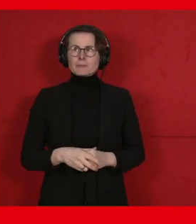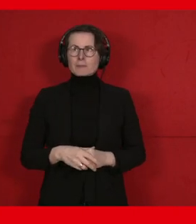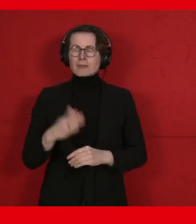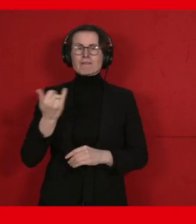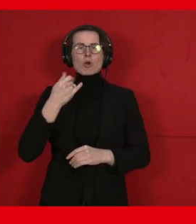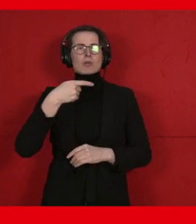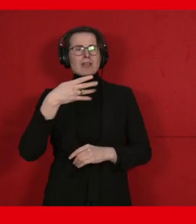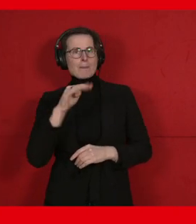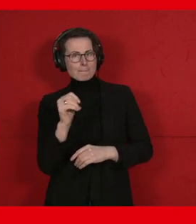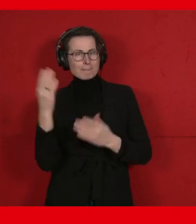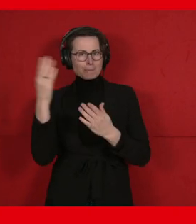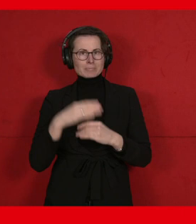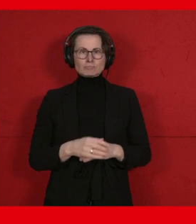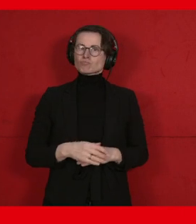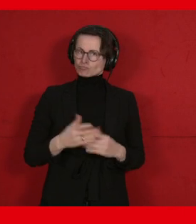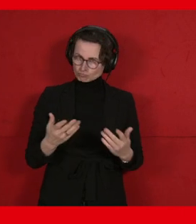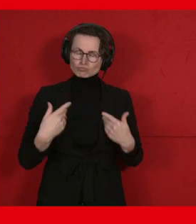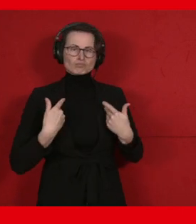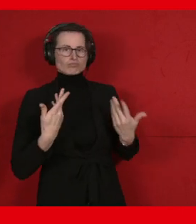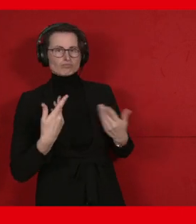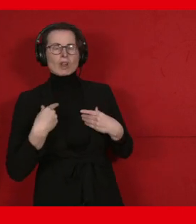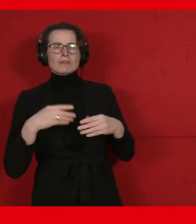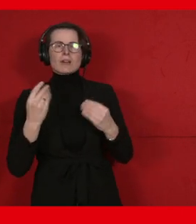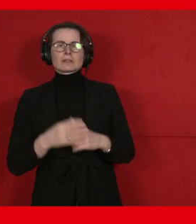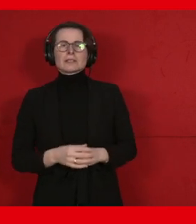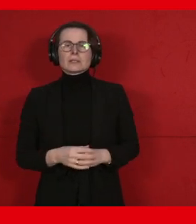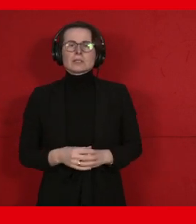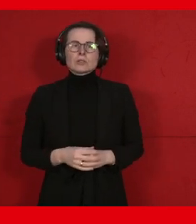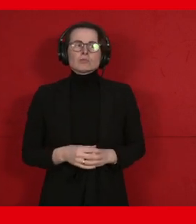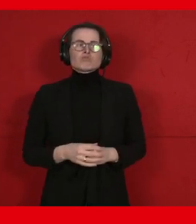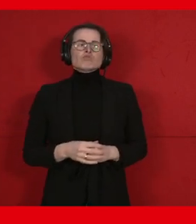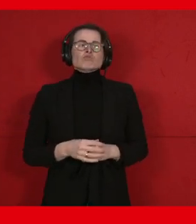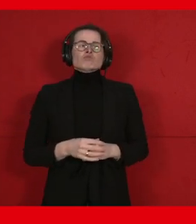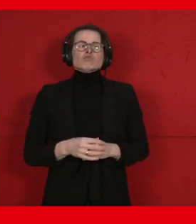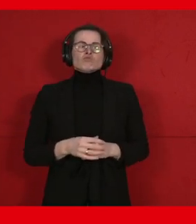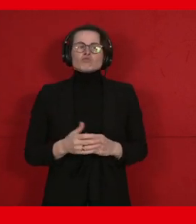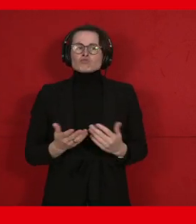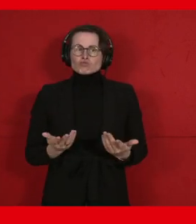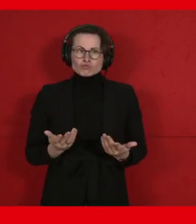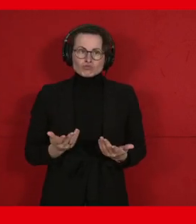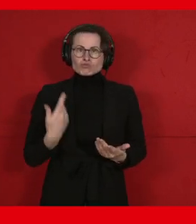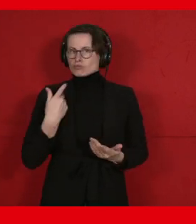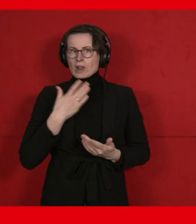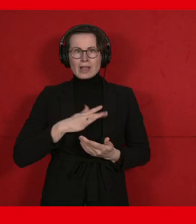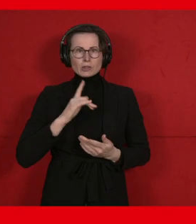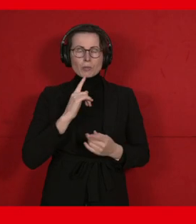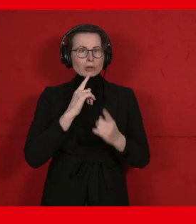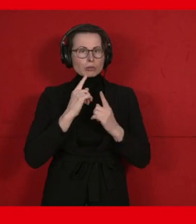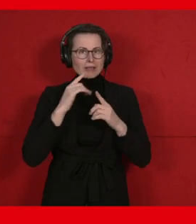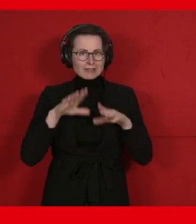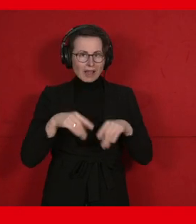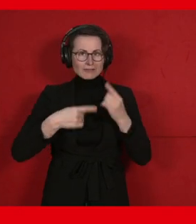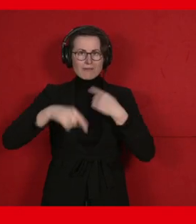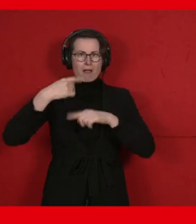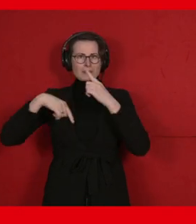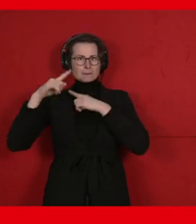Frau Grimm, fangen Sie an. Ja, dann fange ich an. Ja, also ich komme da gerne wieder zum Anfang des Gesprächs zurück. Und ich glaube,